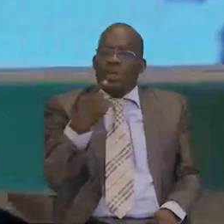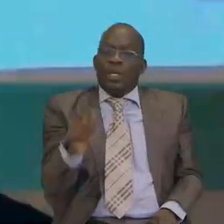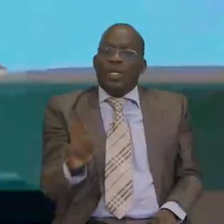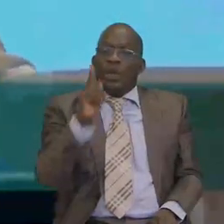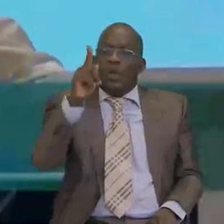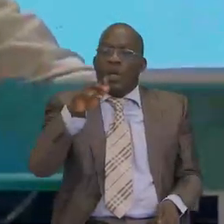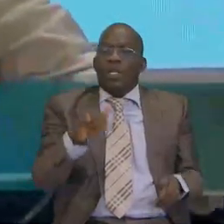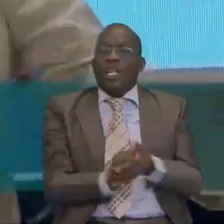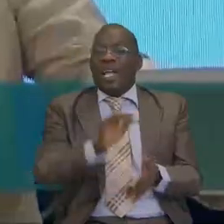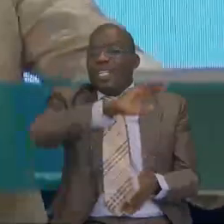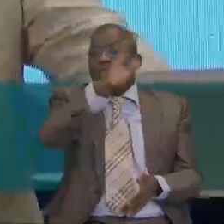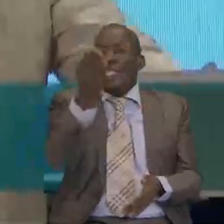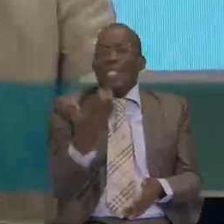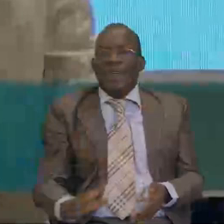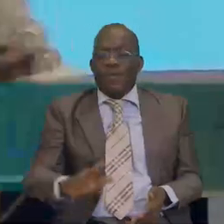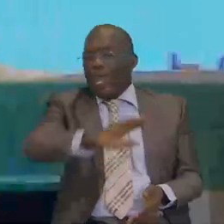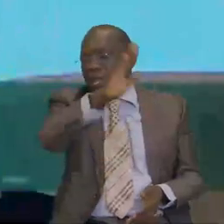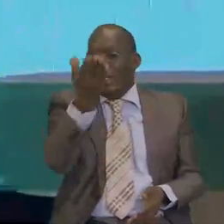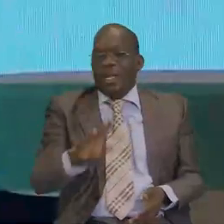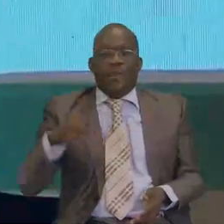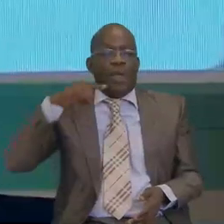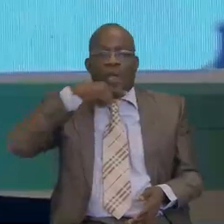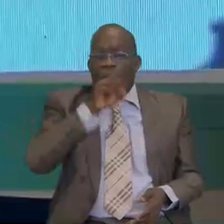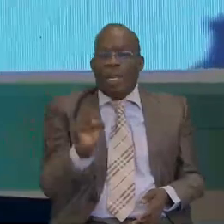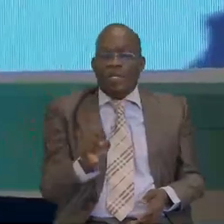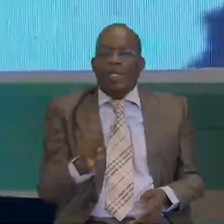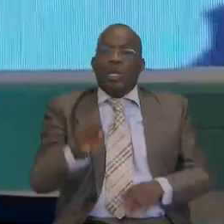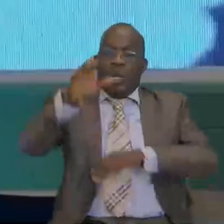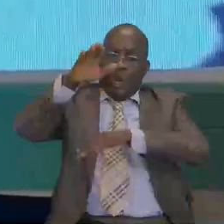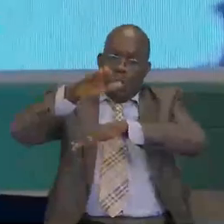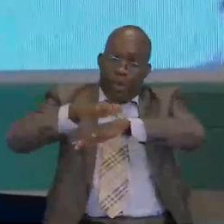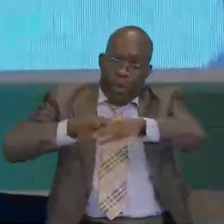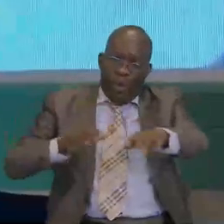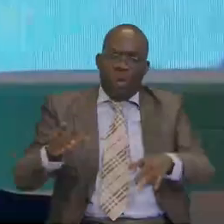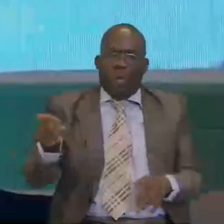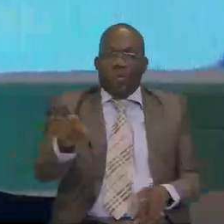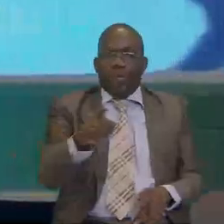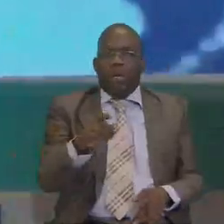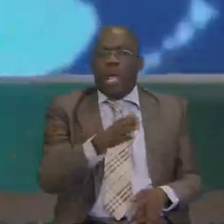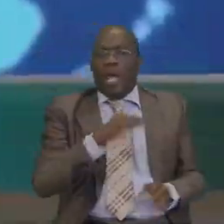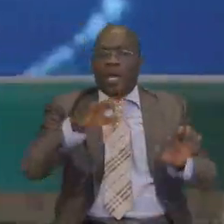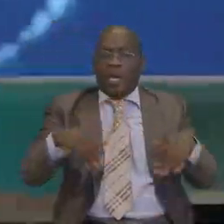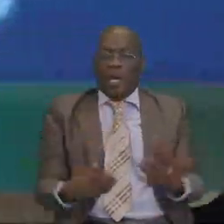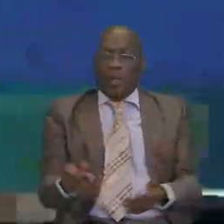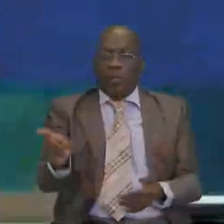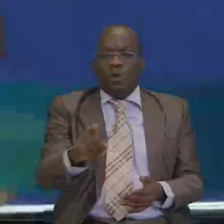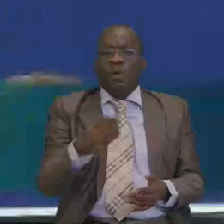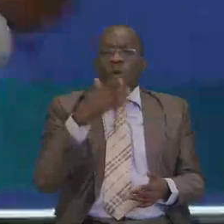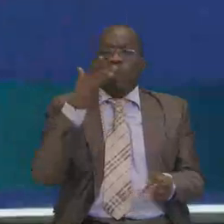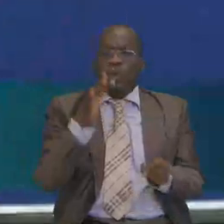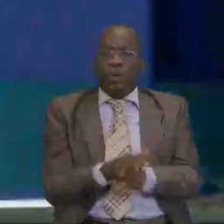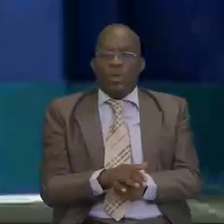Celui qui n'a jamais, jamais menti. Il t'appelle et il t'a fait une promesse. Et il